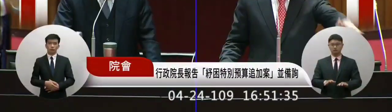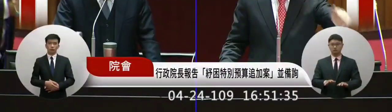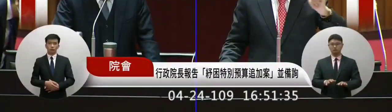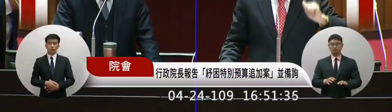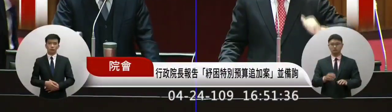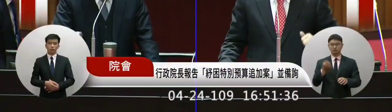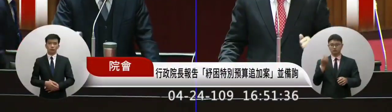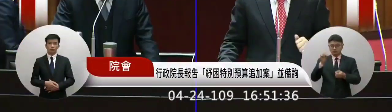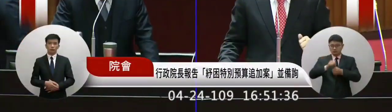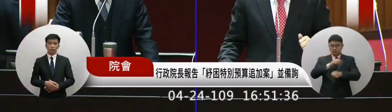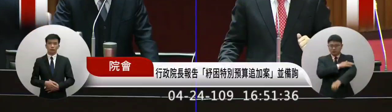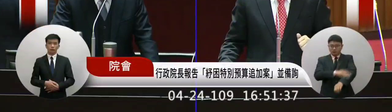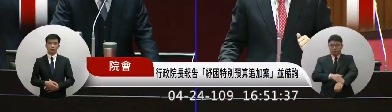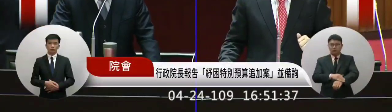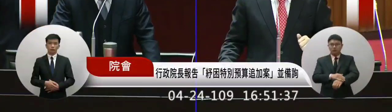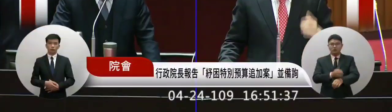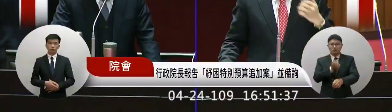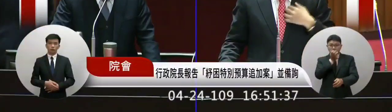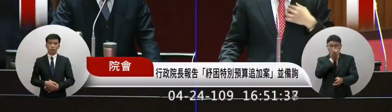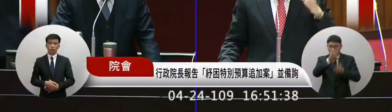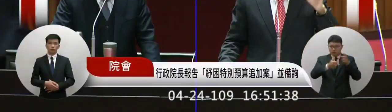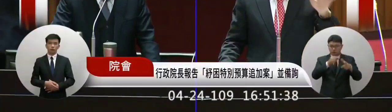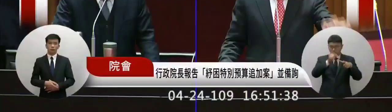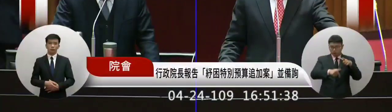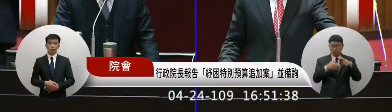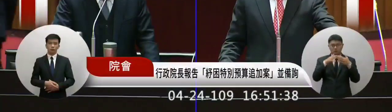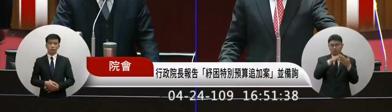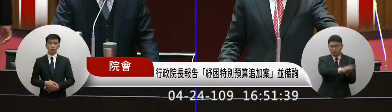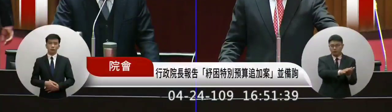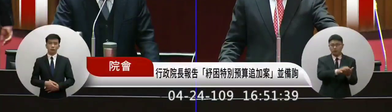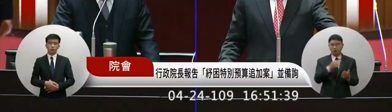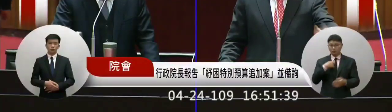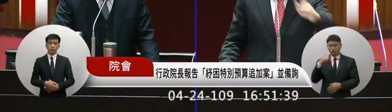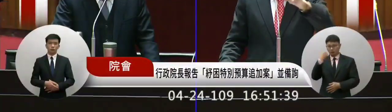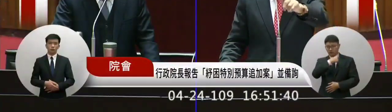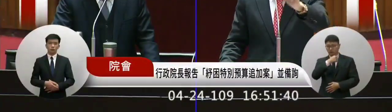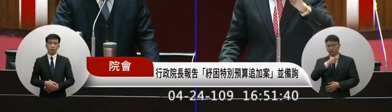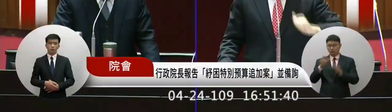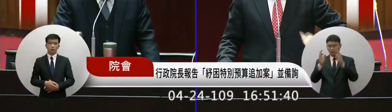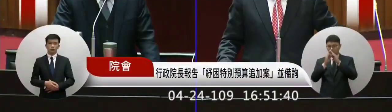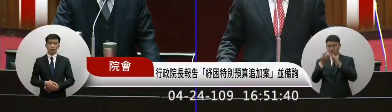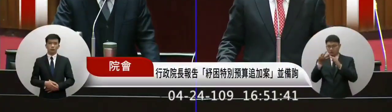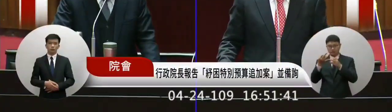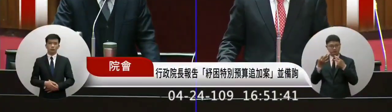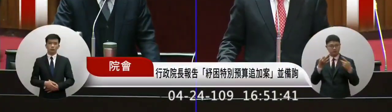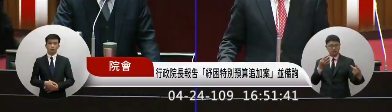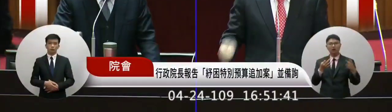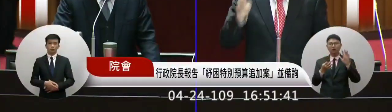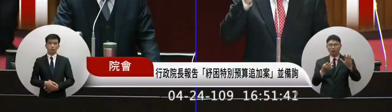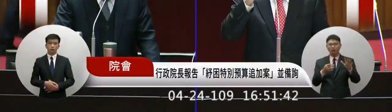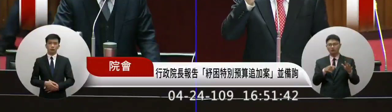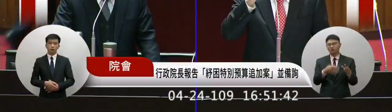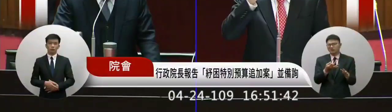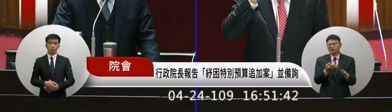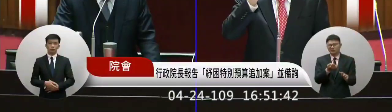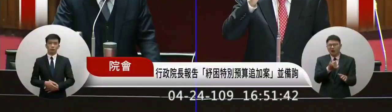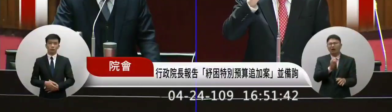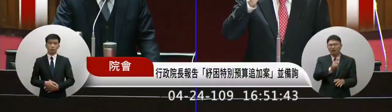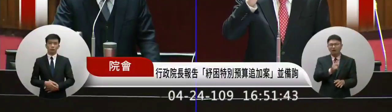新加坡的石油公司已经倒了，我们台湾的金控也有放贷，但这只是小条的。我们